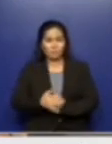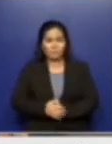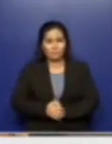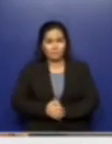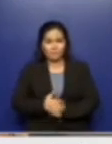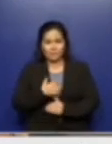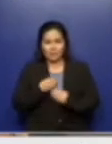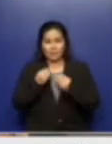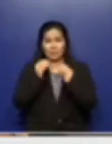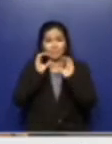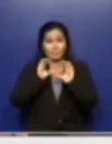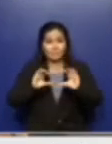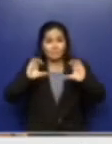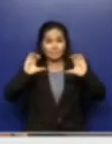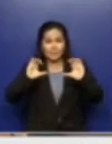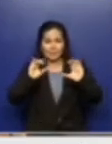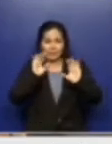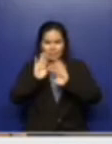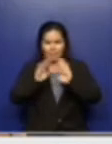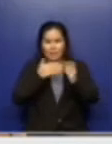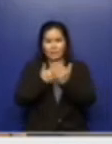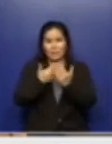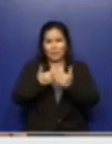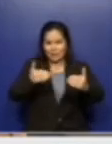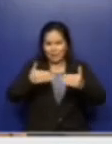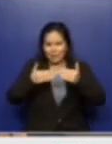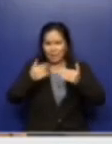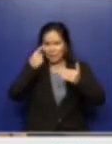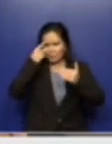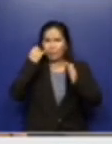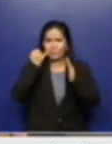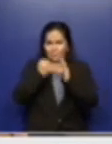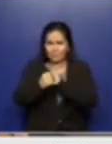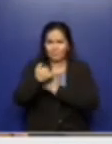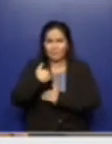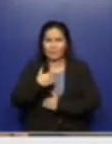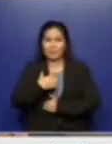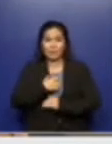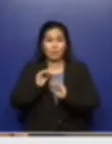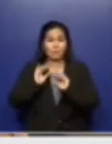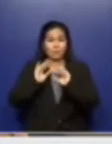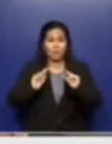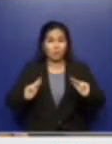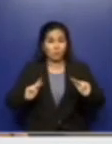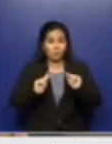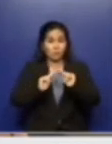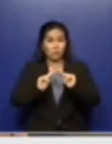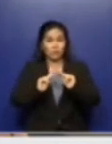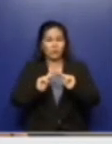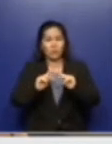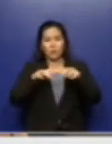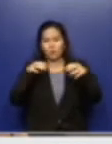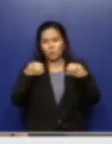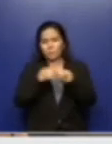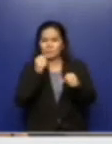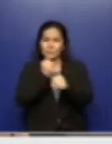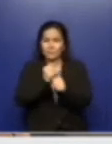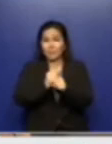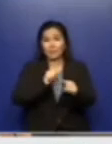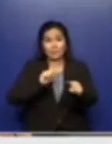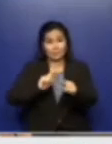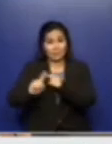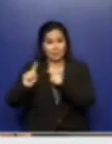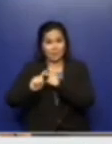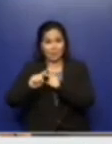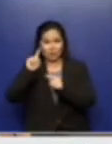จัดเก็บหรือว่ามีการประมาณการรายได้ไม่ถูกต้องนะฮะเพราะฉะนั้นกระทรวงทบวงกรมต่างๆอาจจะทำกิ